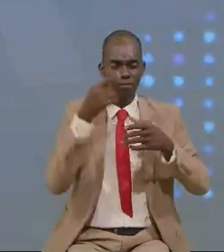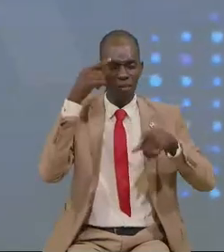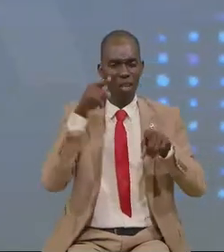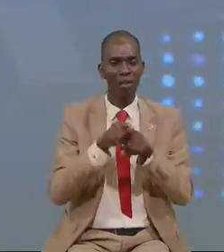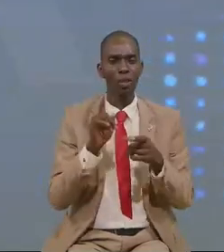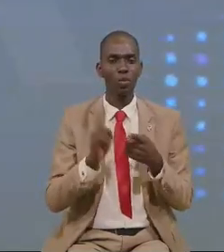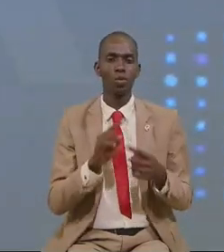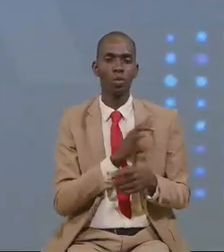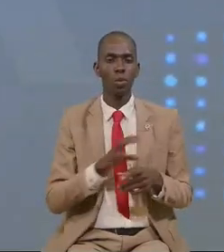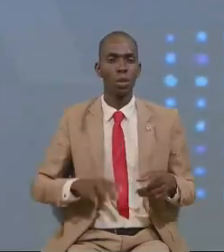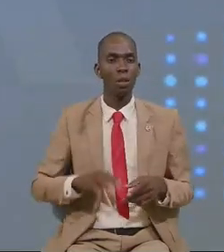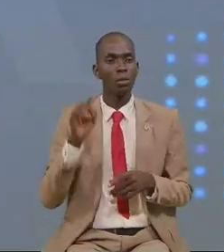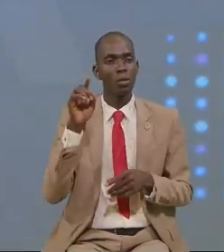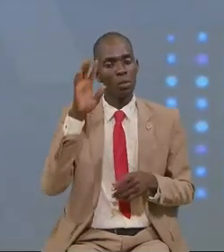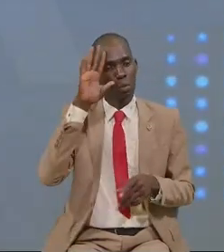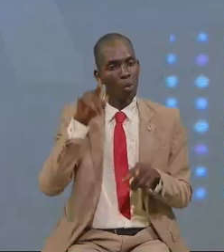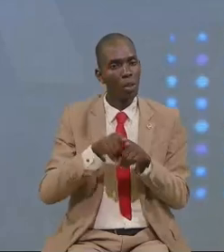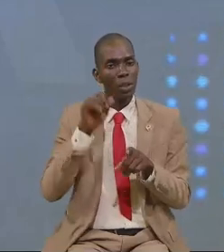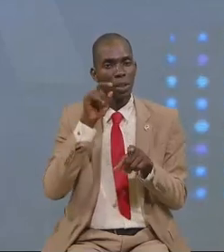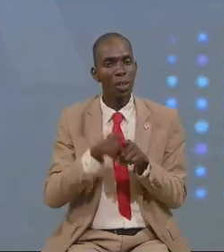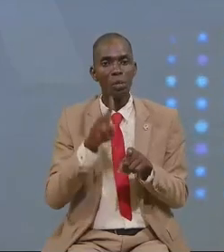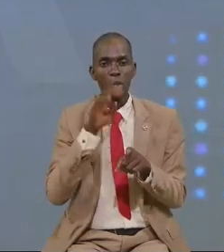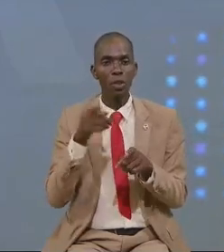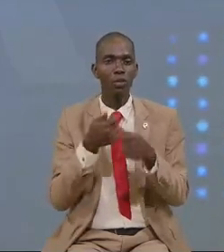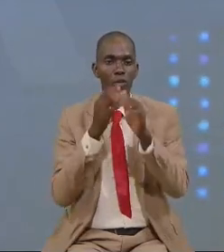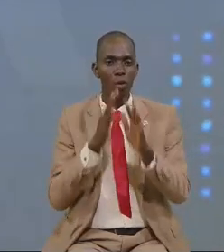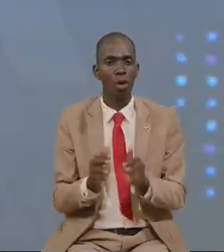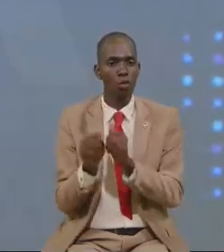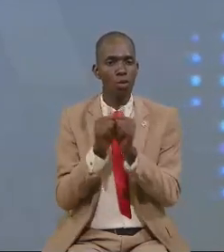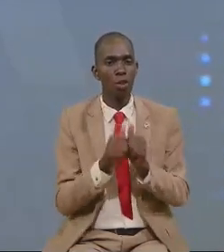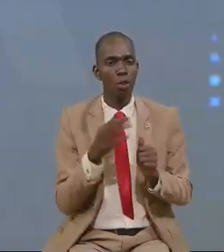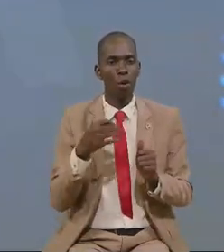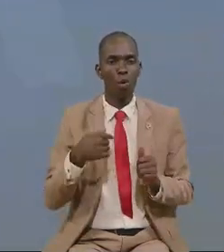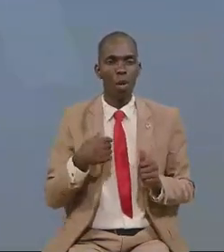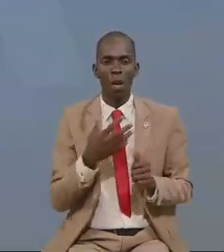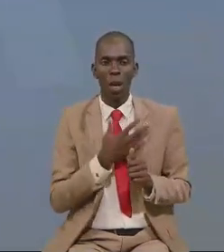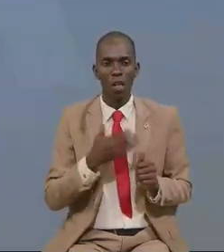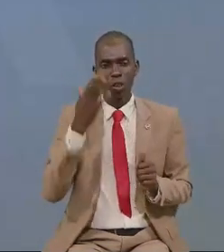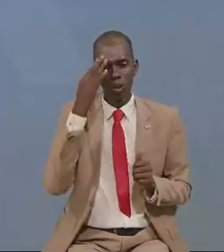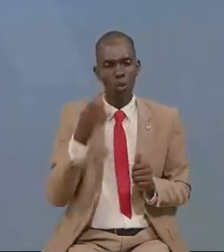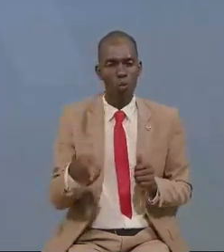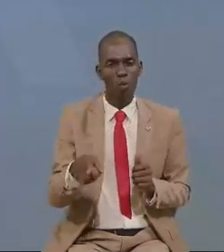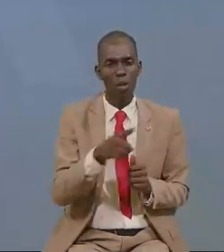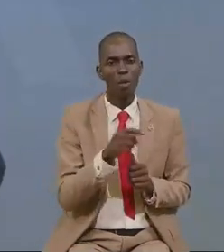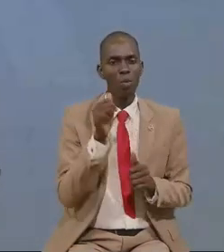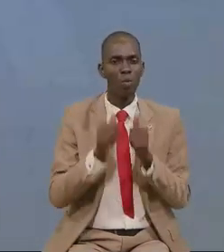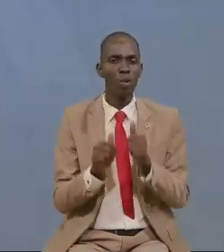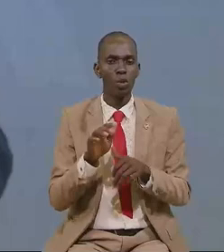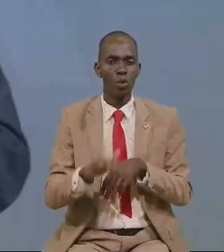soyez tous mes imitateurs et portez les regards sur ceux qui marchent selon le modèle